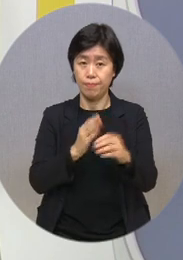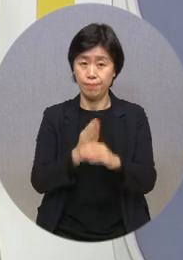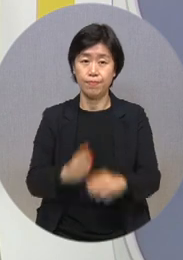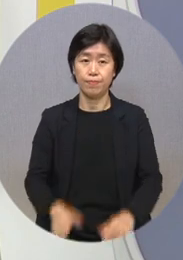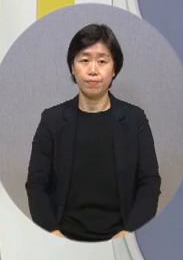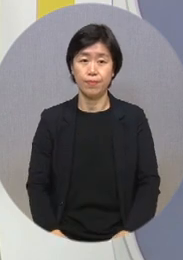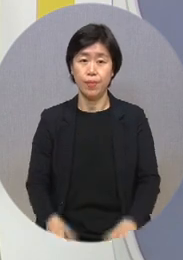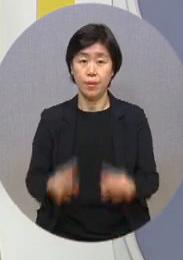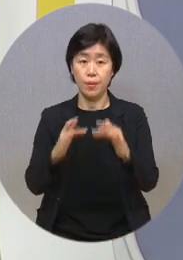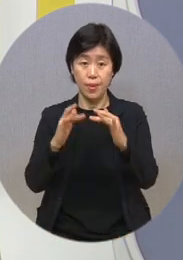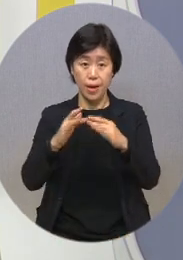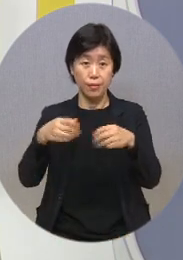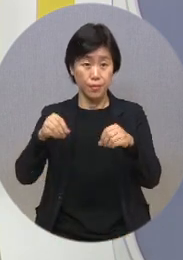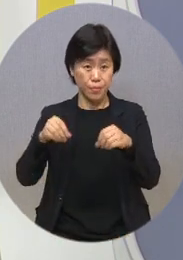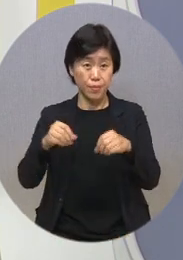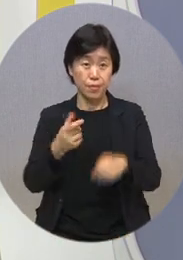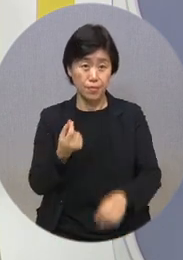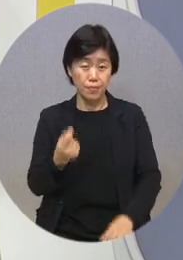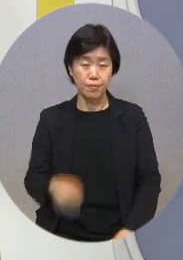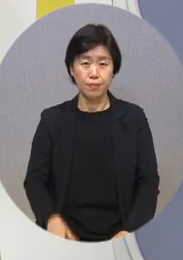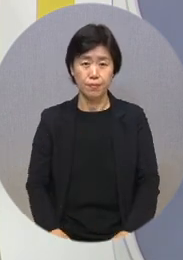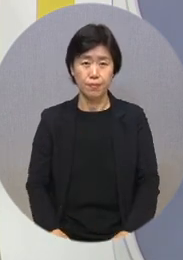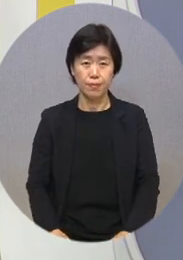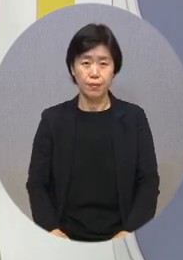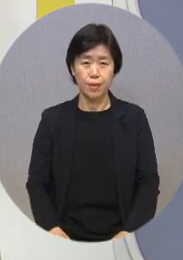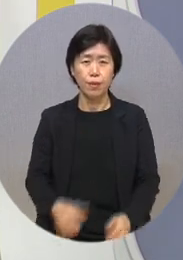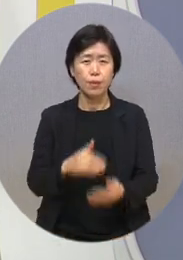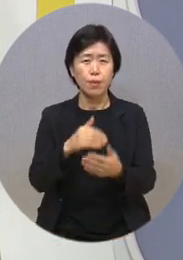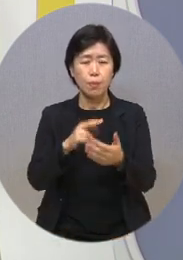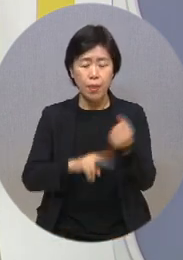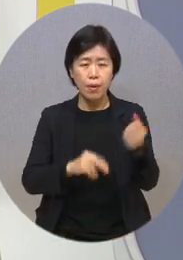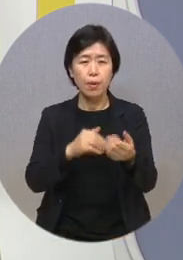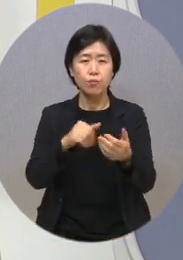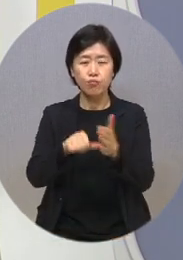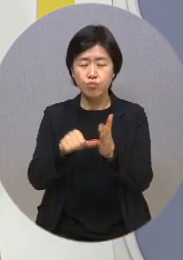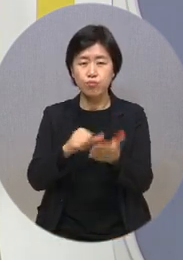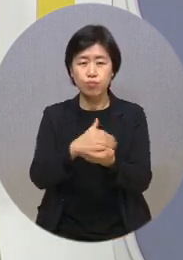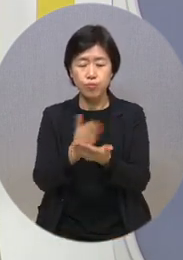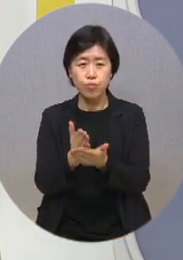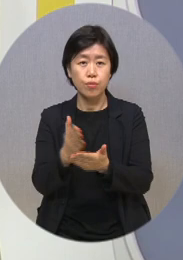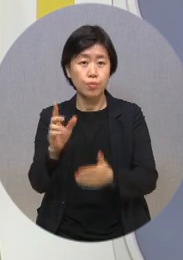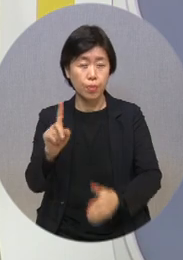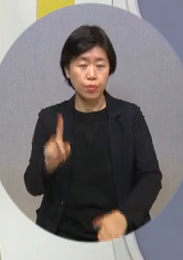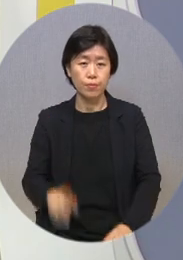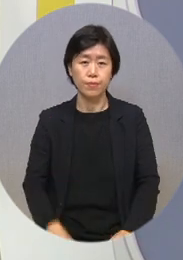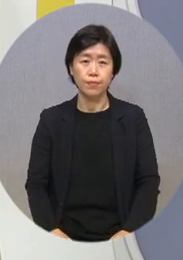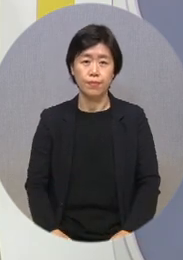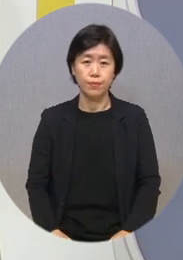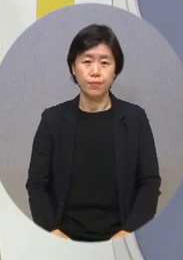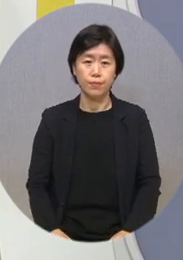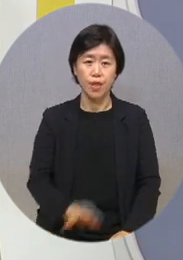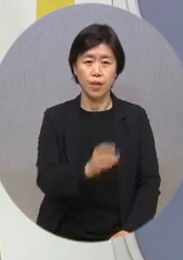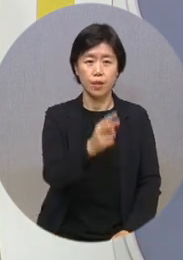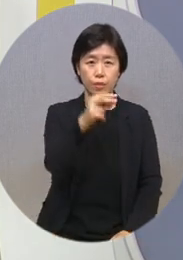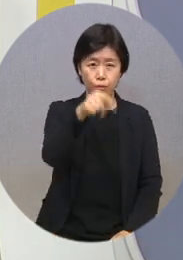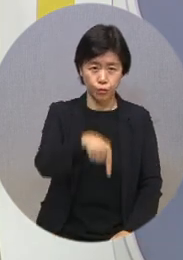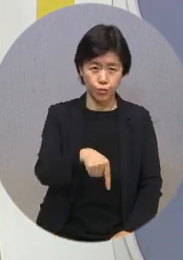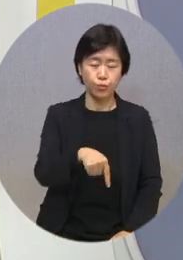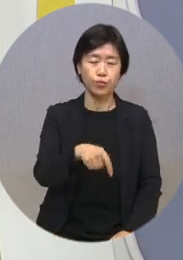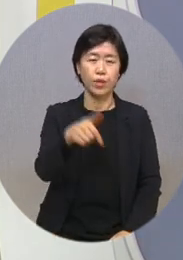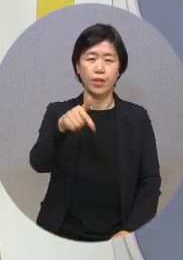온라인 쇼핑몰이잖아요. 아, 네, 맞습니다. 몇 개 품목 정도가 있는 거예요? 네, 요수 도산 갓김치부터 시작해서